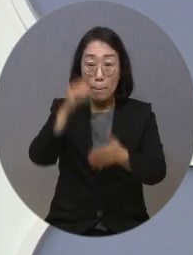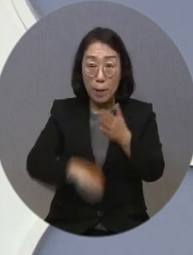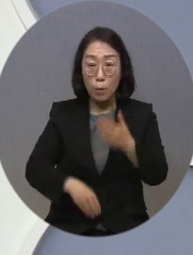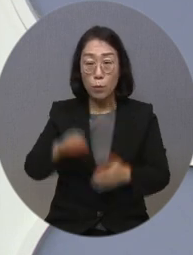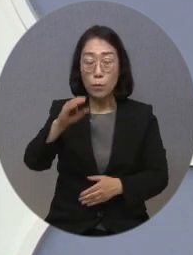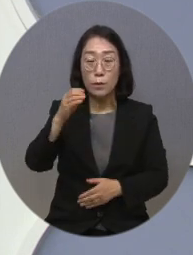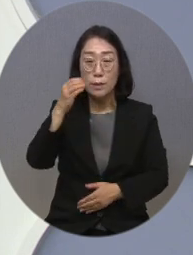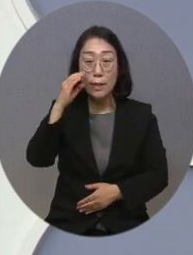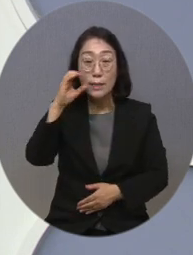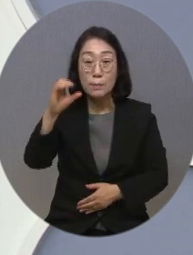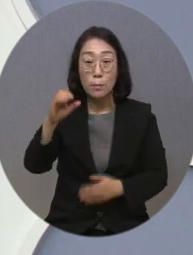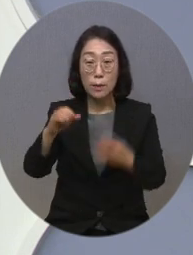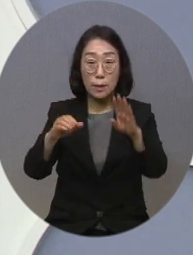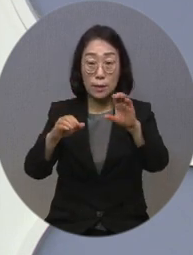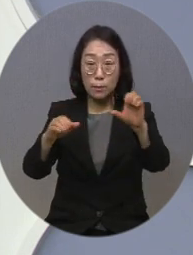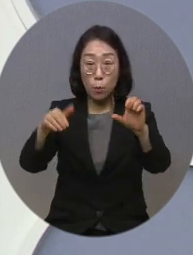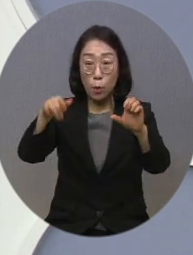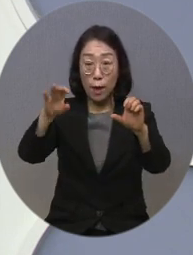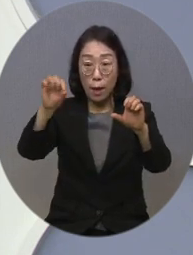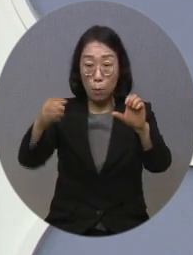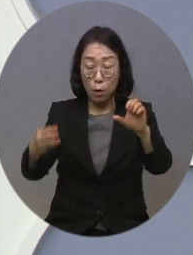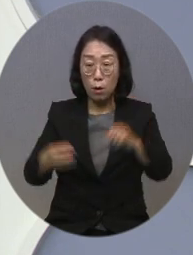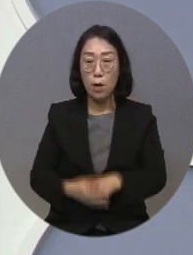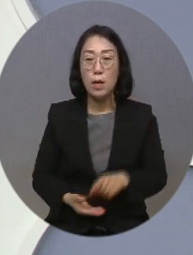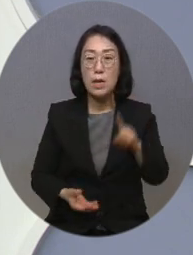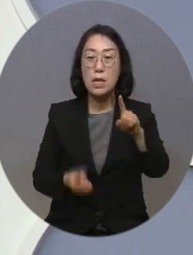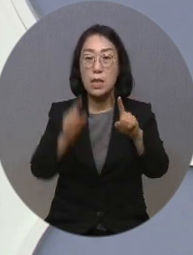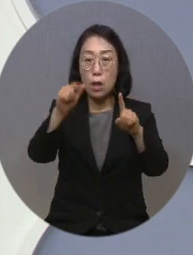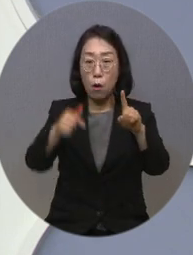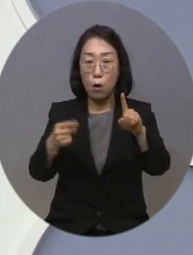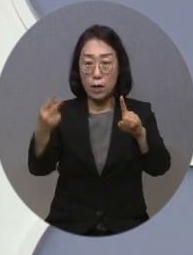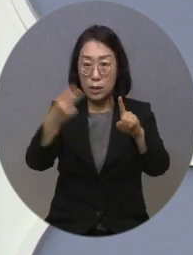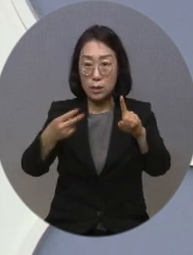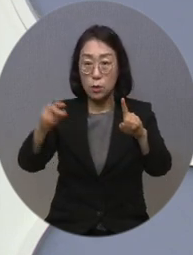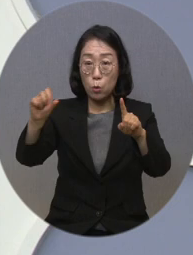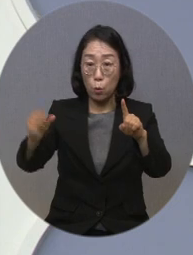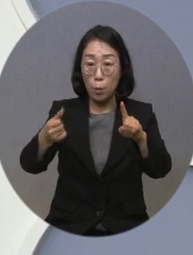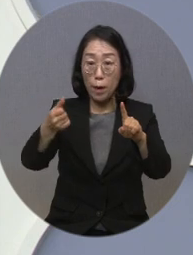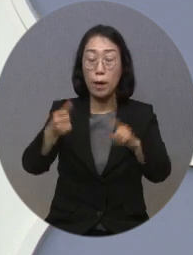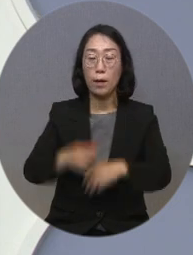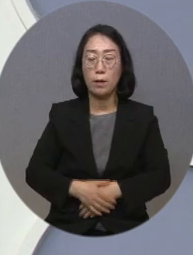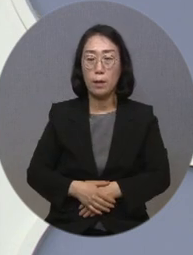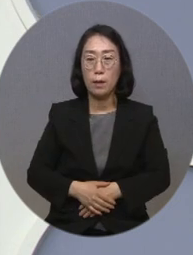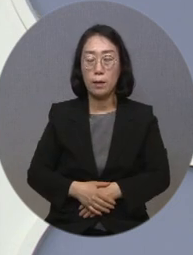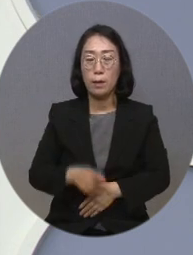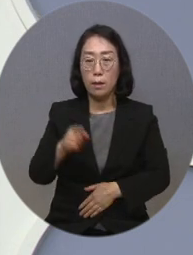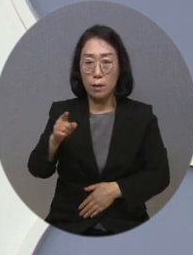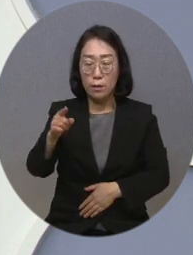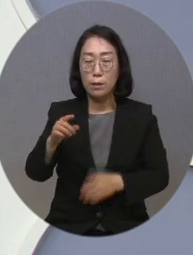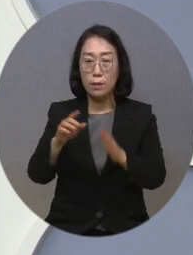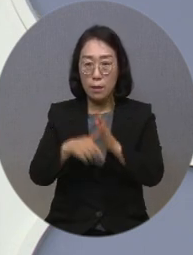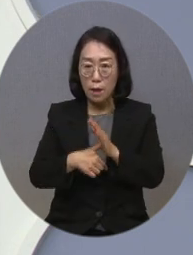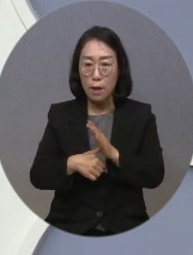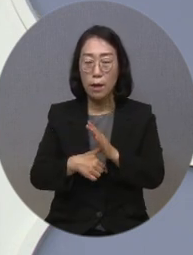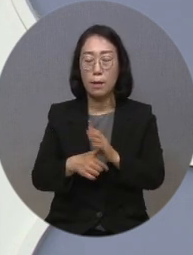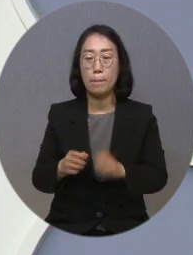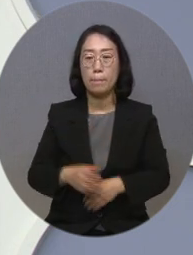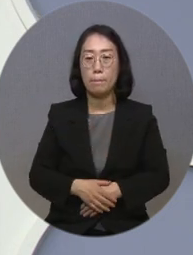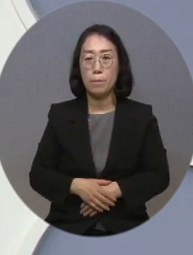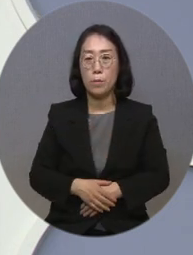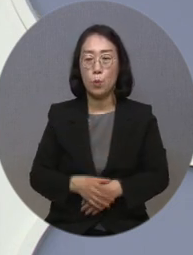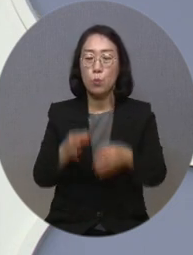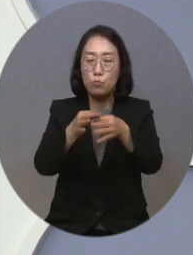45개월을 해서 한 2억 2,500 정도를 제가 지사할 때 무명으로